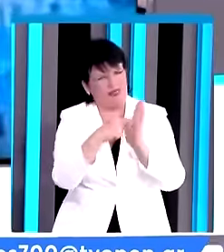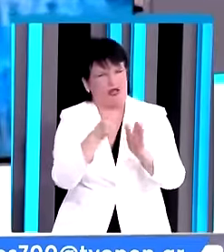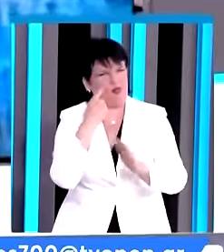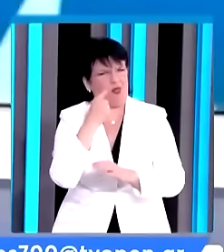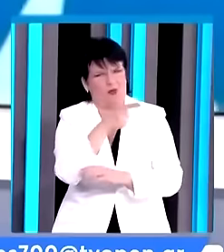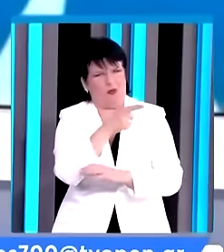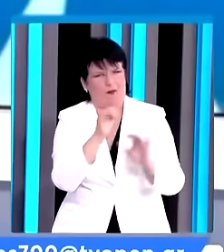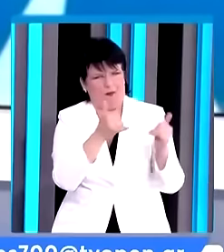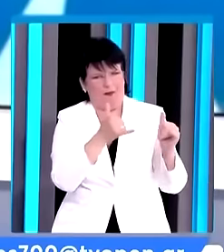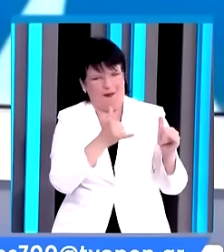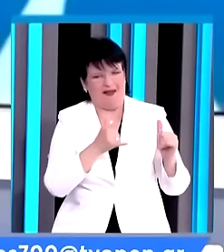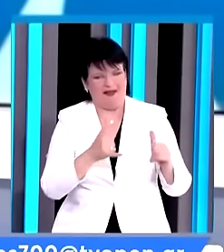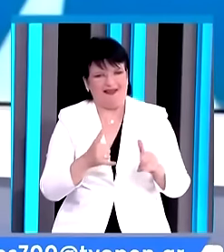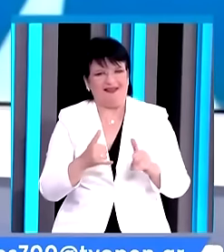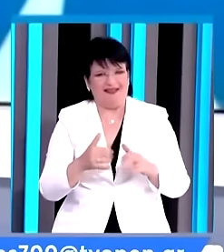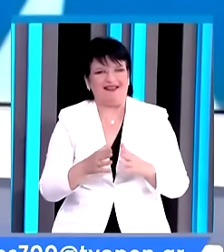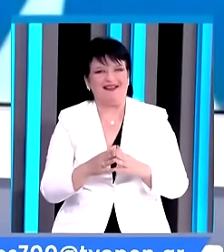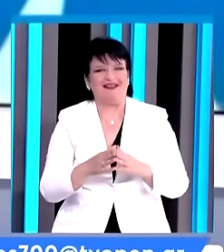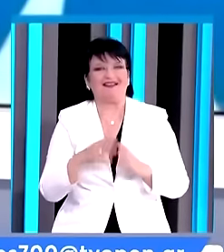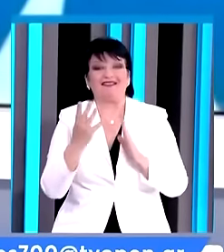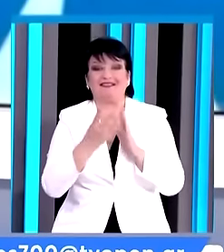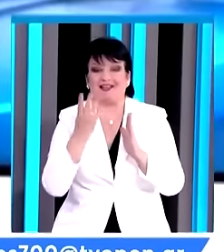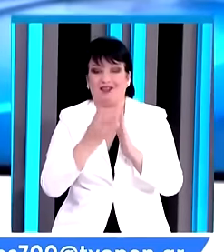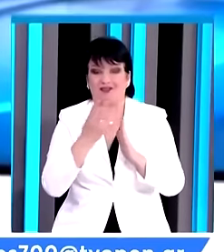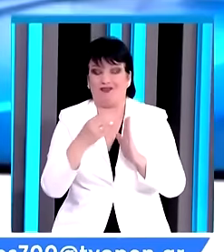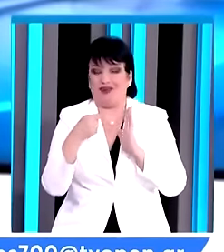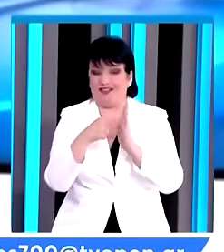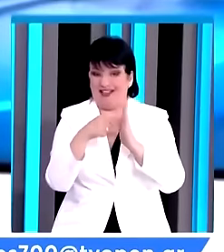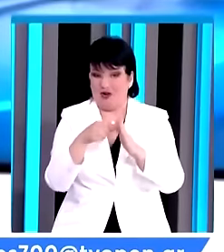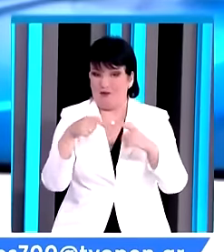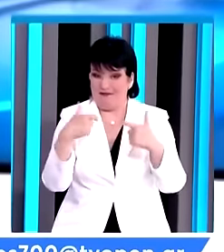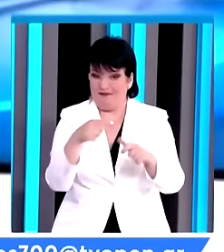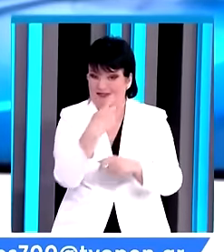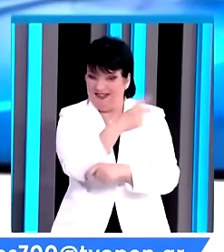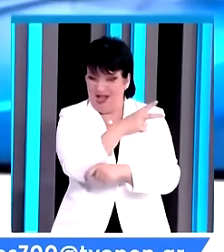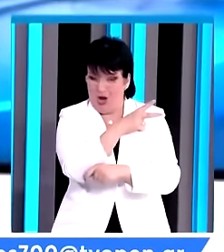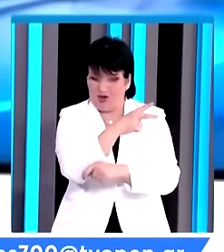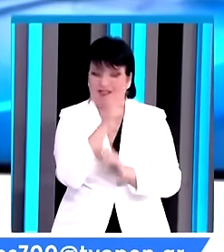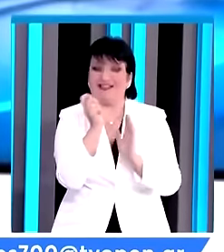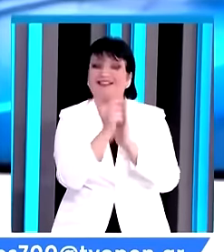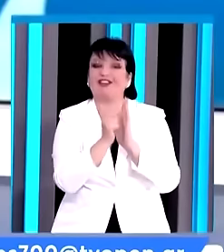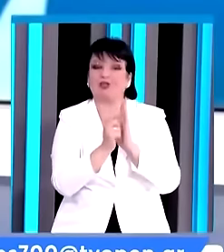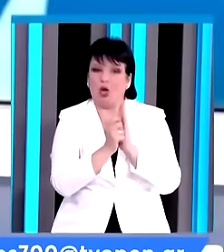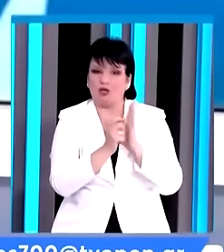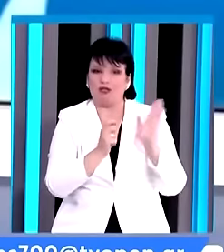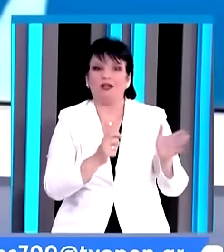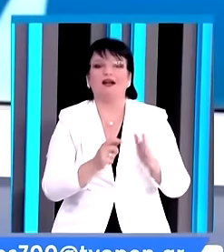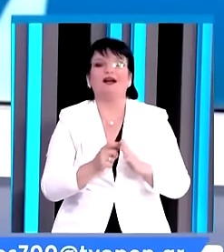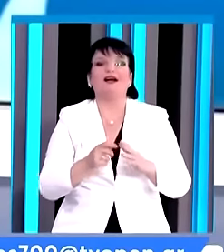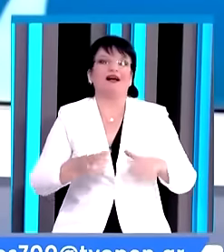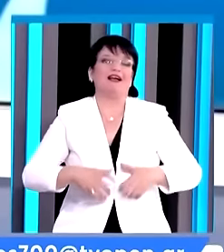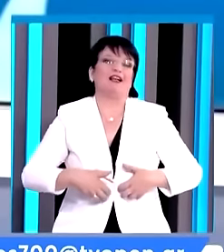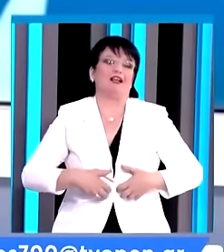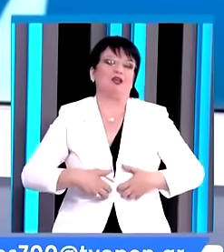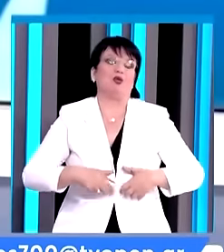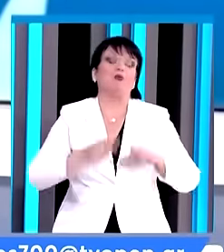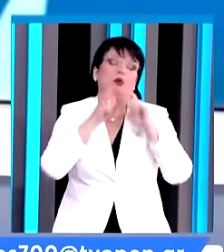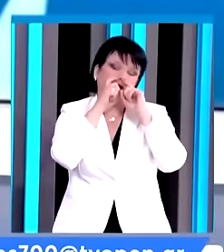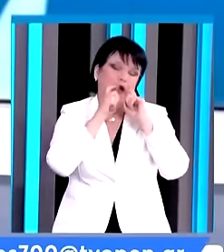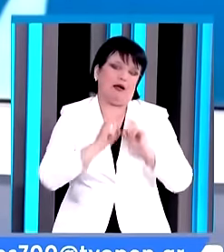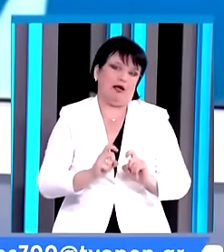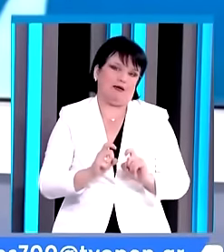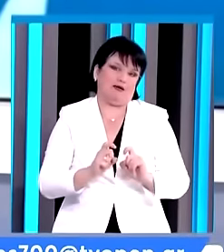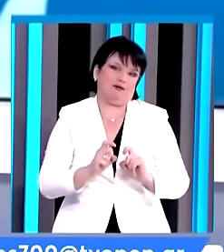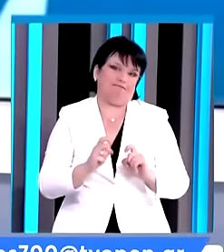αυτά. Ωραίο ήταν. Τέσσερις φορές το παίξαμε την ίδια μέρα. Να πούμε ότι το χιούμορ είναι απαραίτητο.